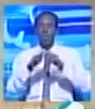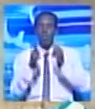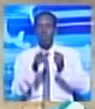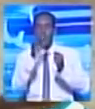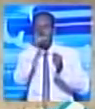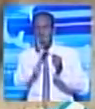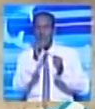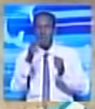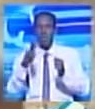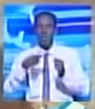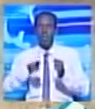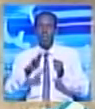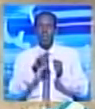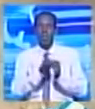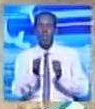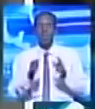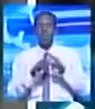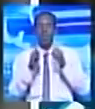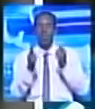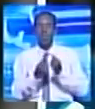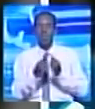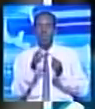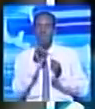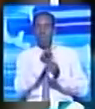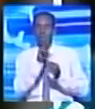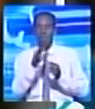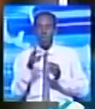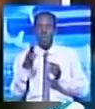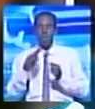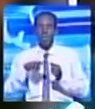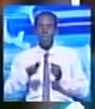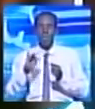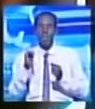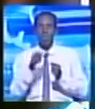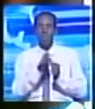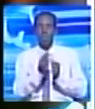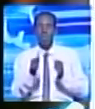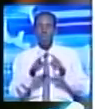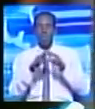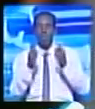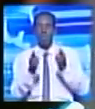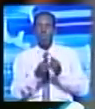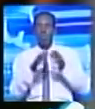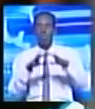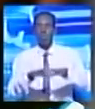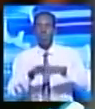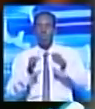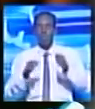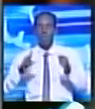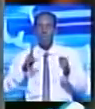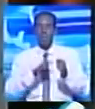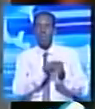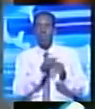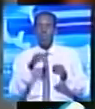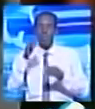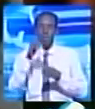la radio que c'était un présumé terroriste recherché. Peter Chérif a été ainsi appréhendé par les agents de la sécurité nationale dans